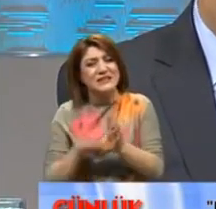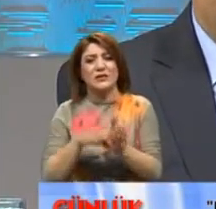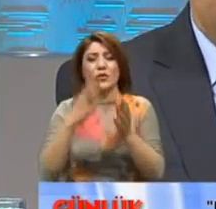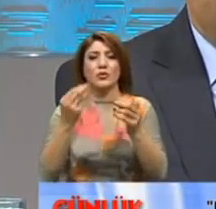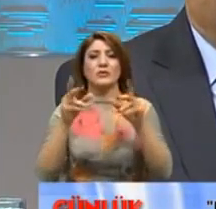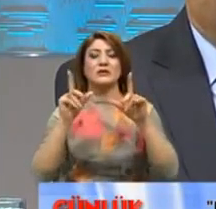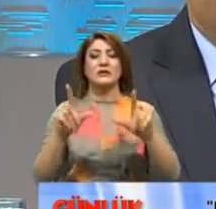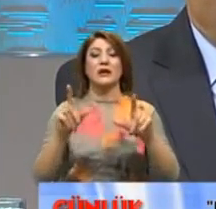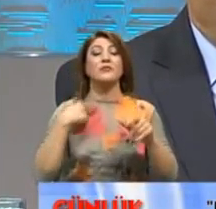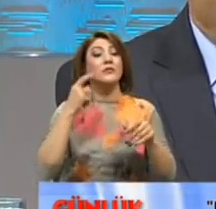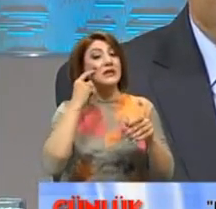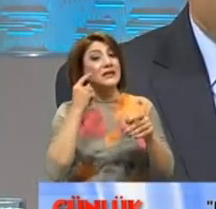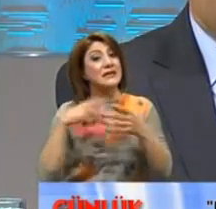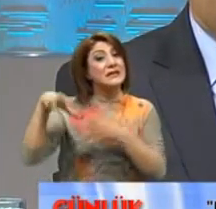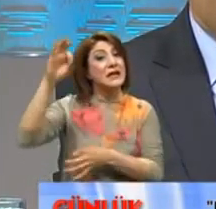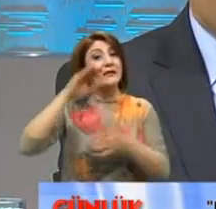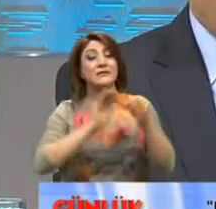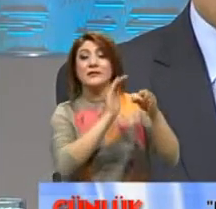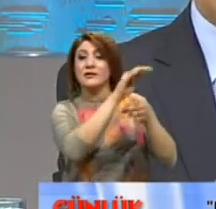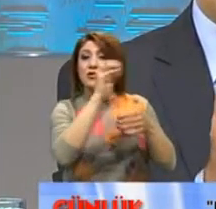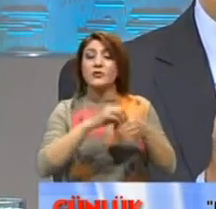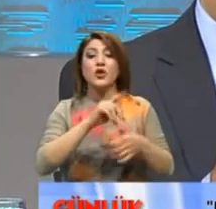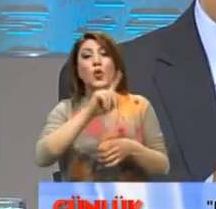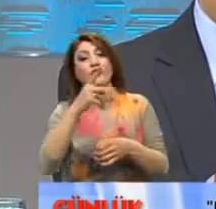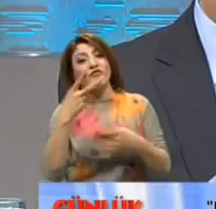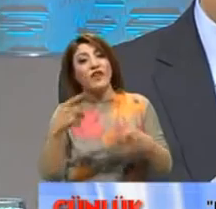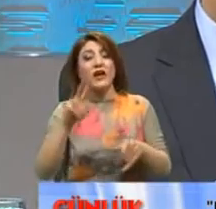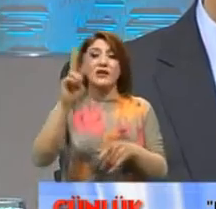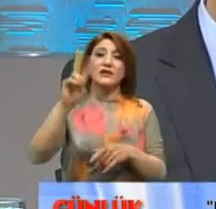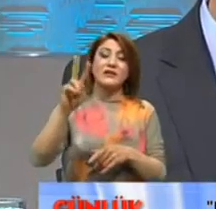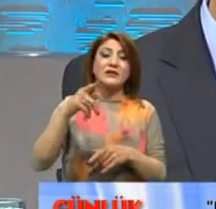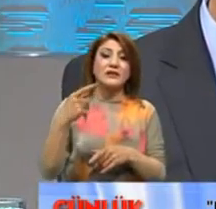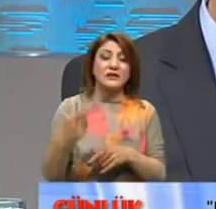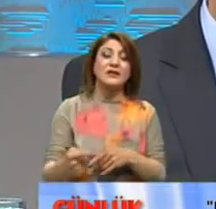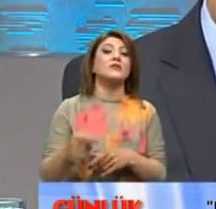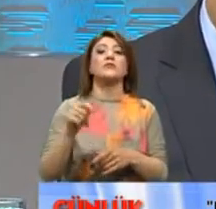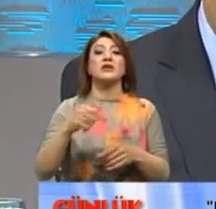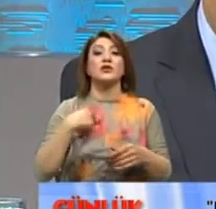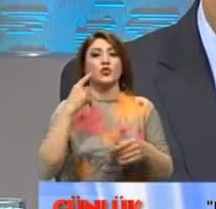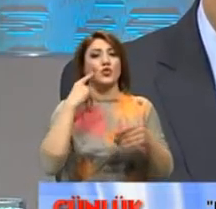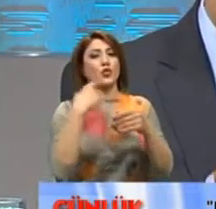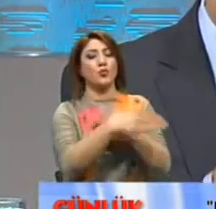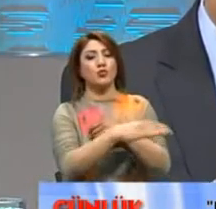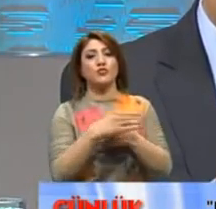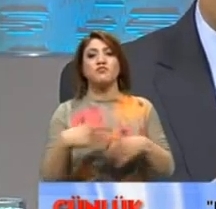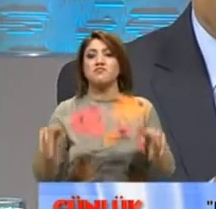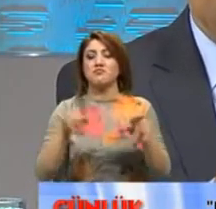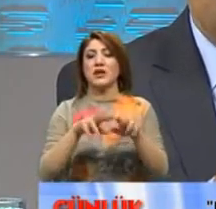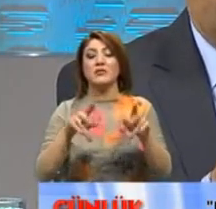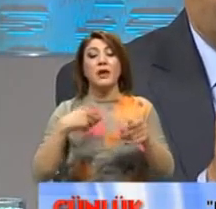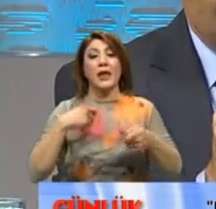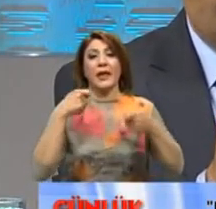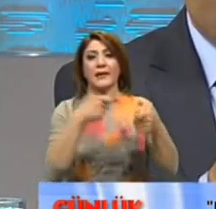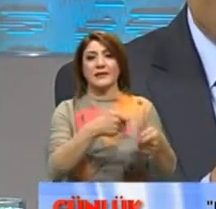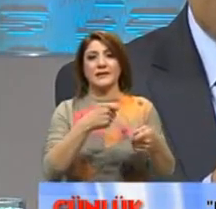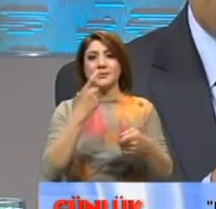çünkü insan hayatında 10 yıl, 20 yıl çok uzun süre. Ama toplum hayatında ise hiçbir şey değil. Tamam. Bakın bugün eğitim